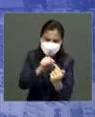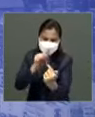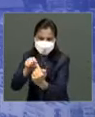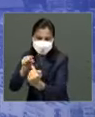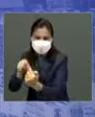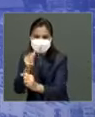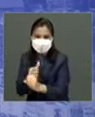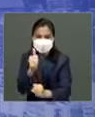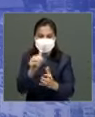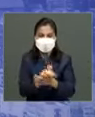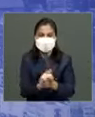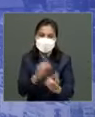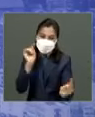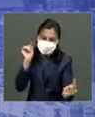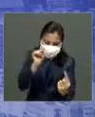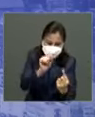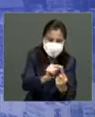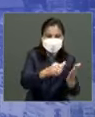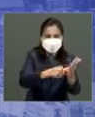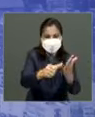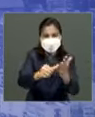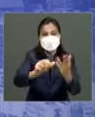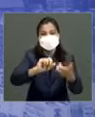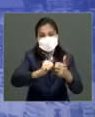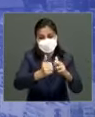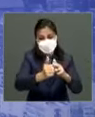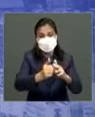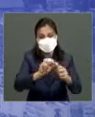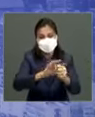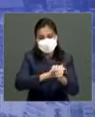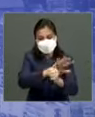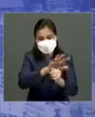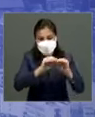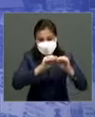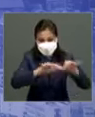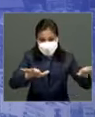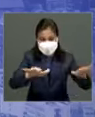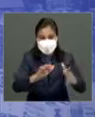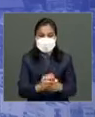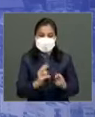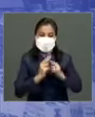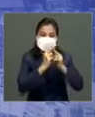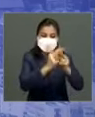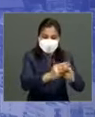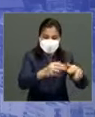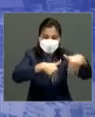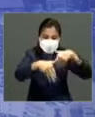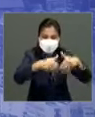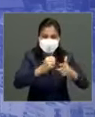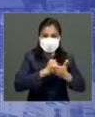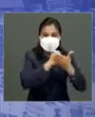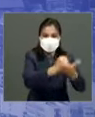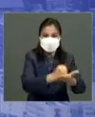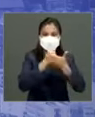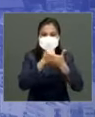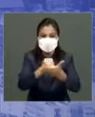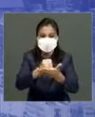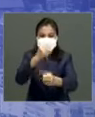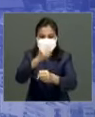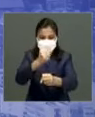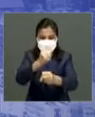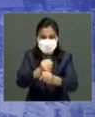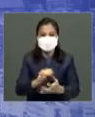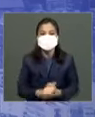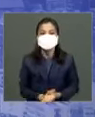ในกลุ่มได้อย่างตรงจุดมากขึ้นและที่สำคัญทั้งภาคเอกชนและภาคชุมชนก็จะเข้ามามีส่วนร่วมได้ง่ายขึ้นด้วยเช่นเดีย